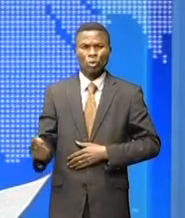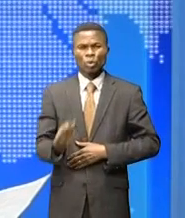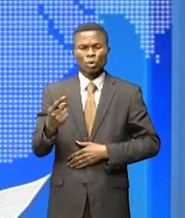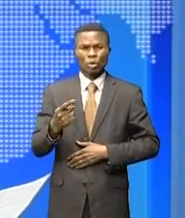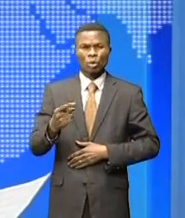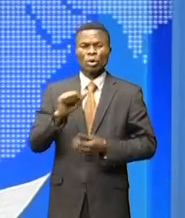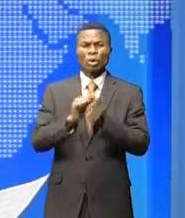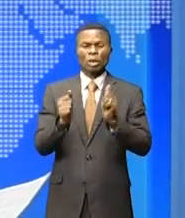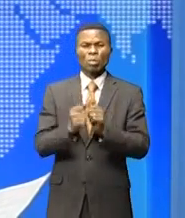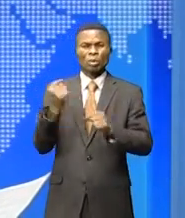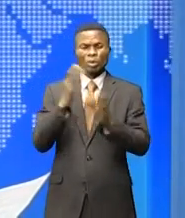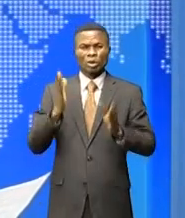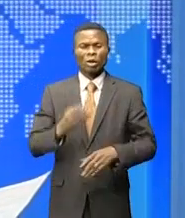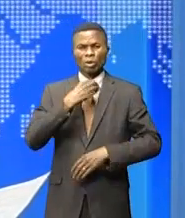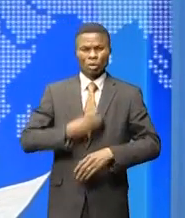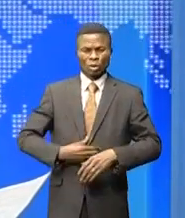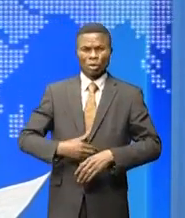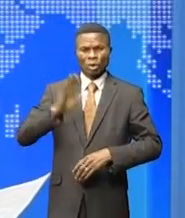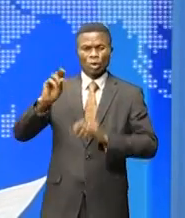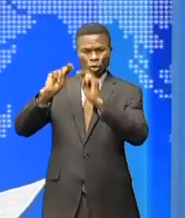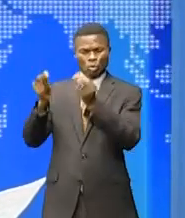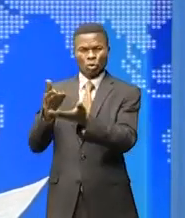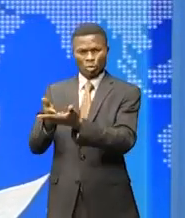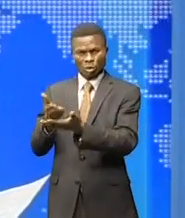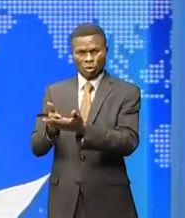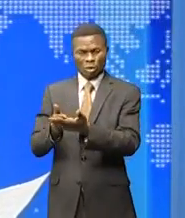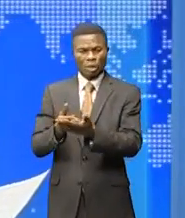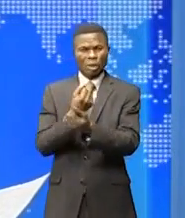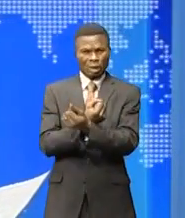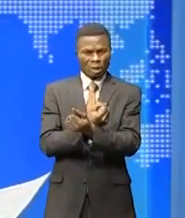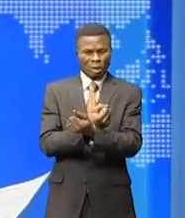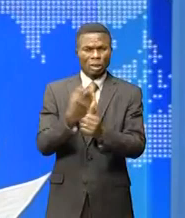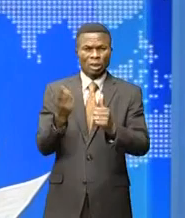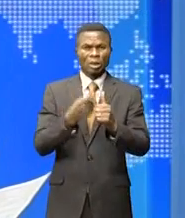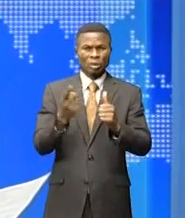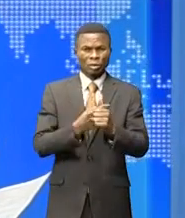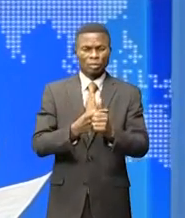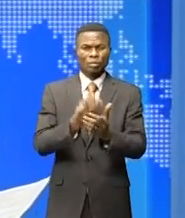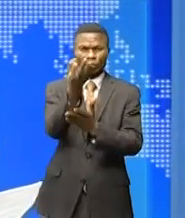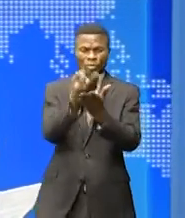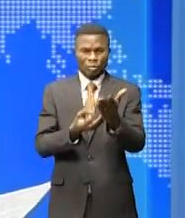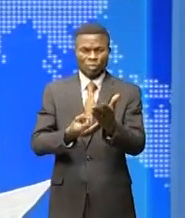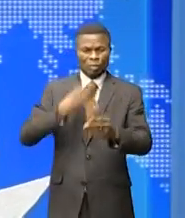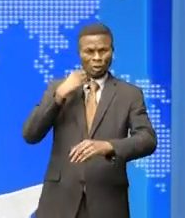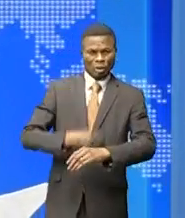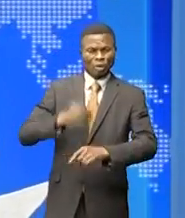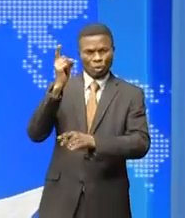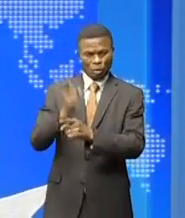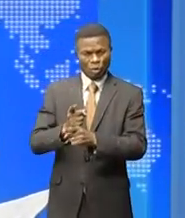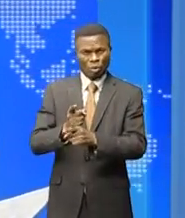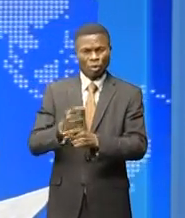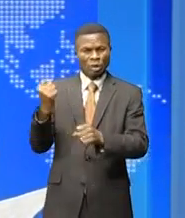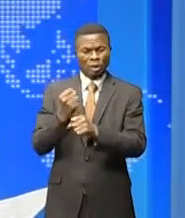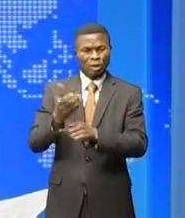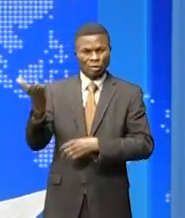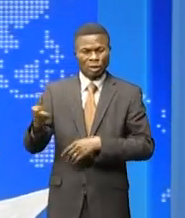l'état du personnel magistrat de leurs ressorts respectifs, notamment les listes de magistrats effectivement en